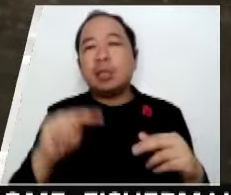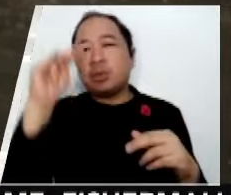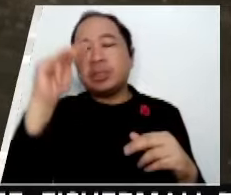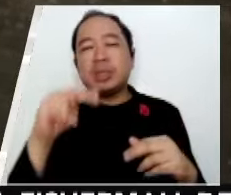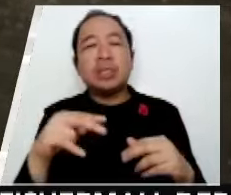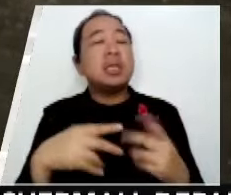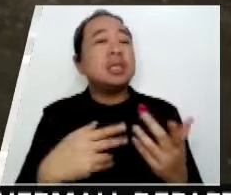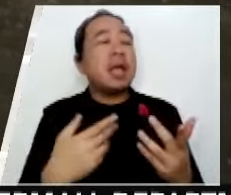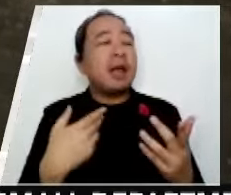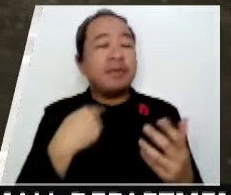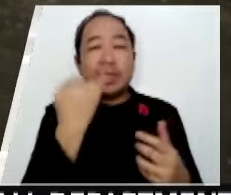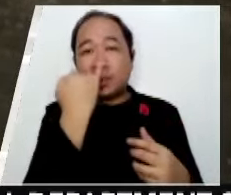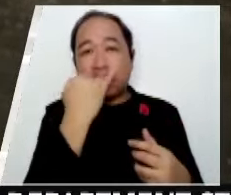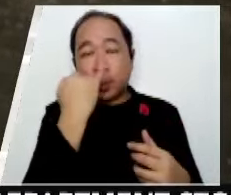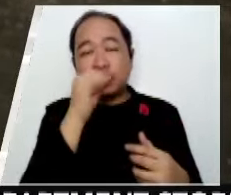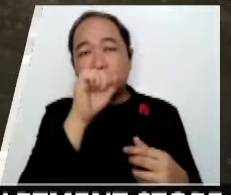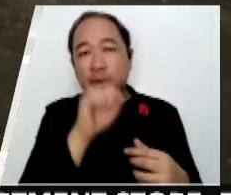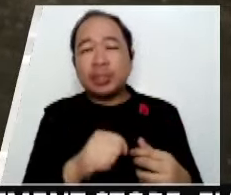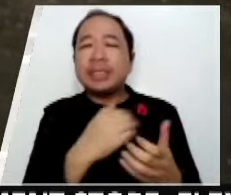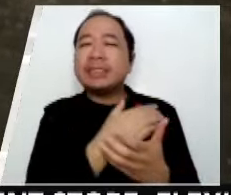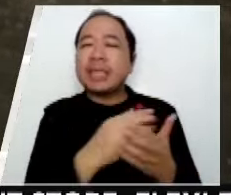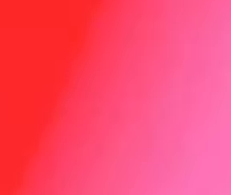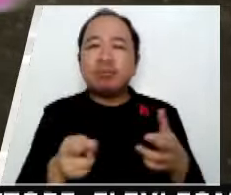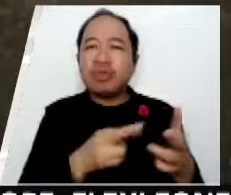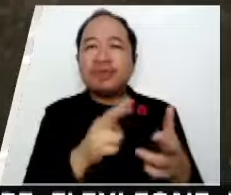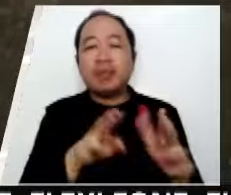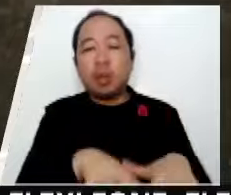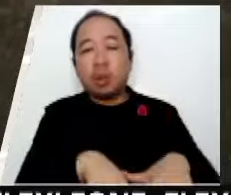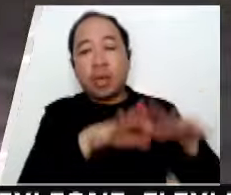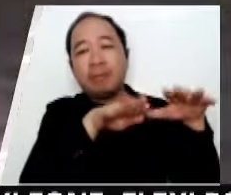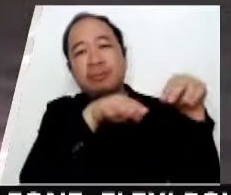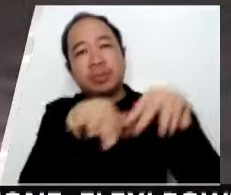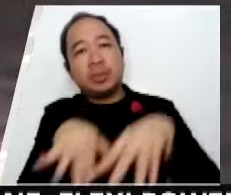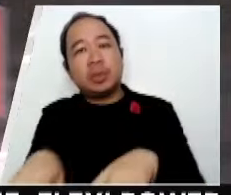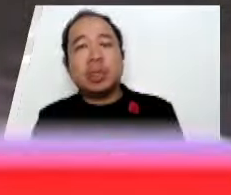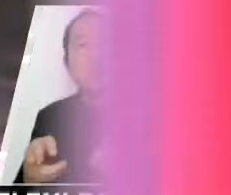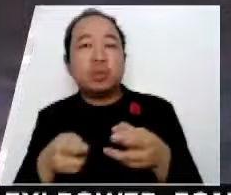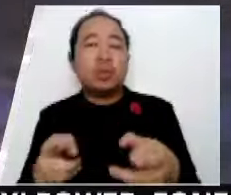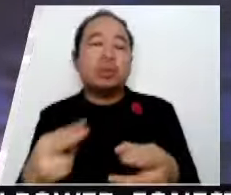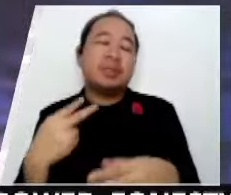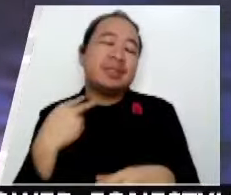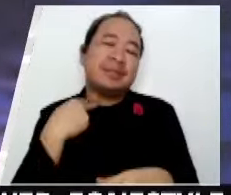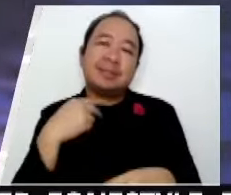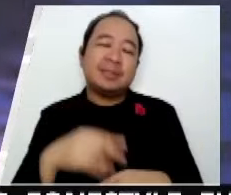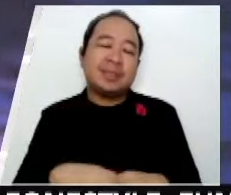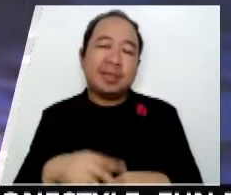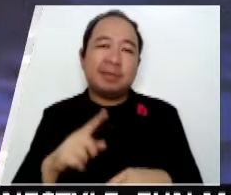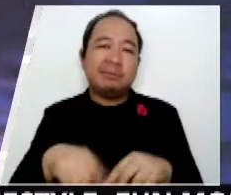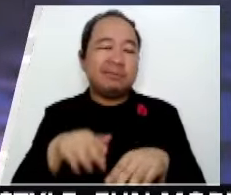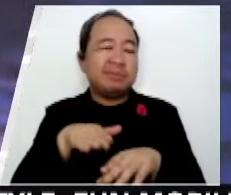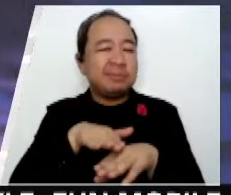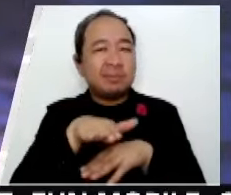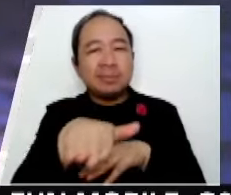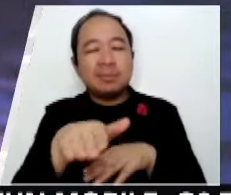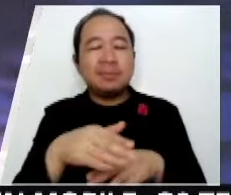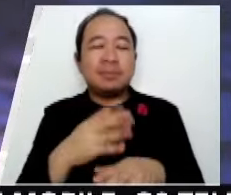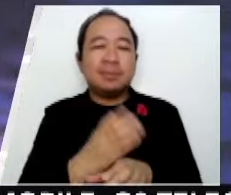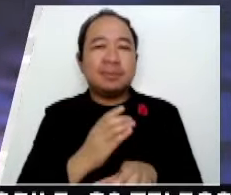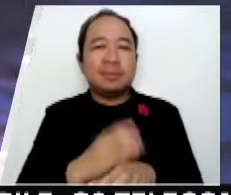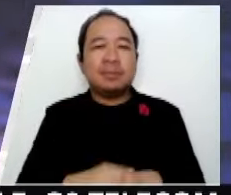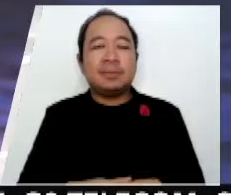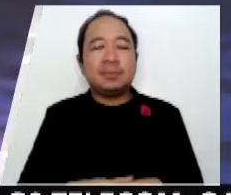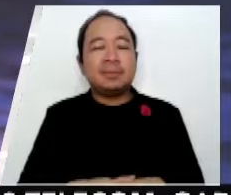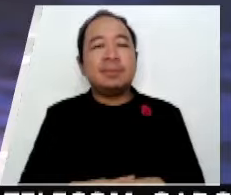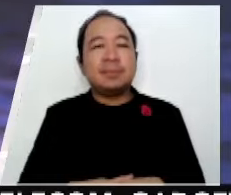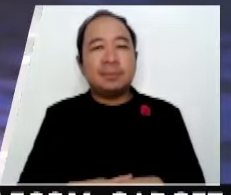hindi madaanan. Live mula sa Vigan, Ilocos Sur, nakatutok si Ivy Hernando ng GMA Regional TV.